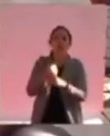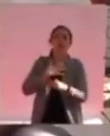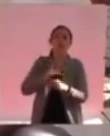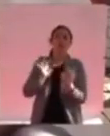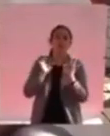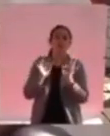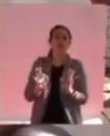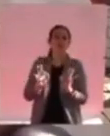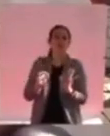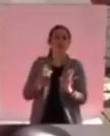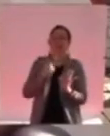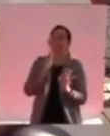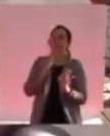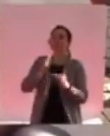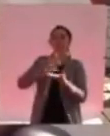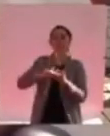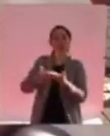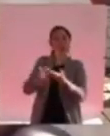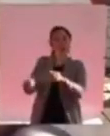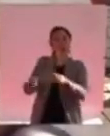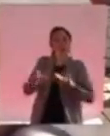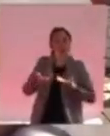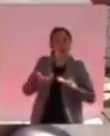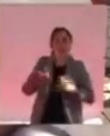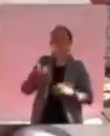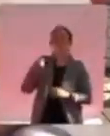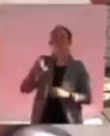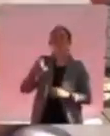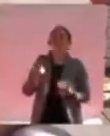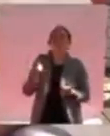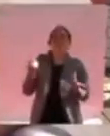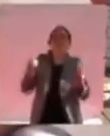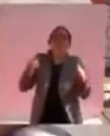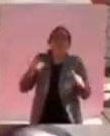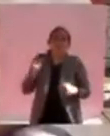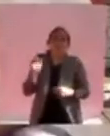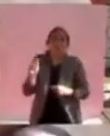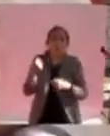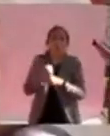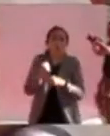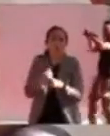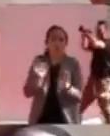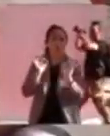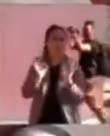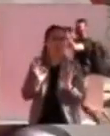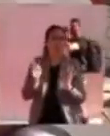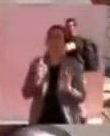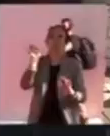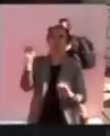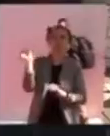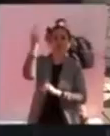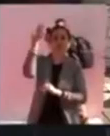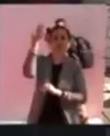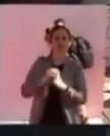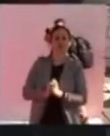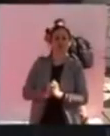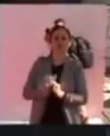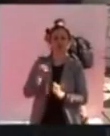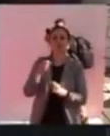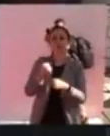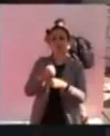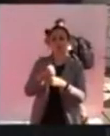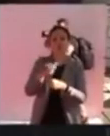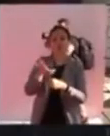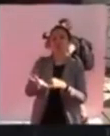essere valorizzati per quello che facciamo tutti i giorni questo lavoro lo abbiamo scelto come abbiamo scelto